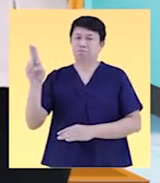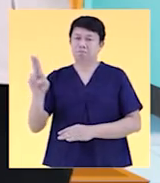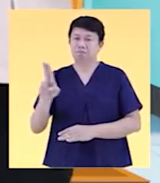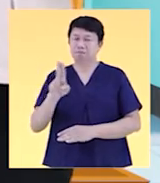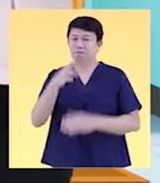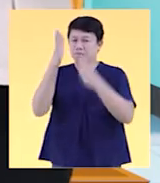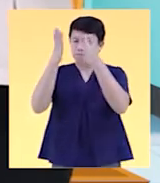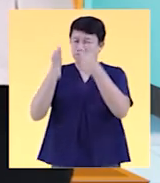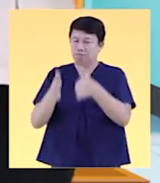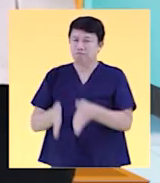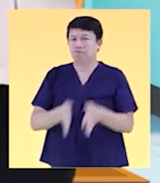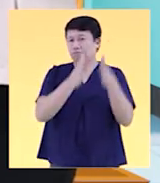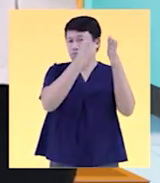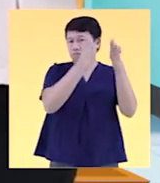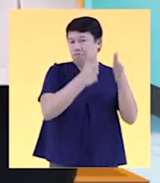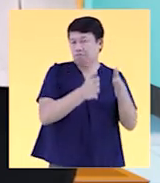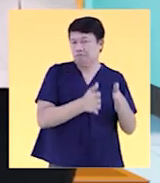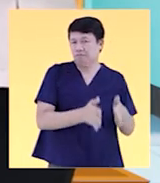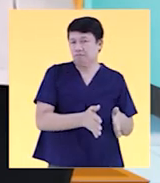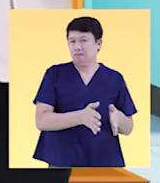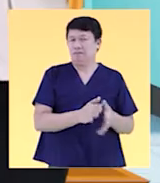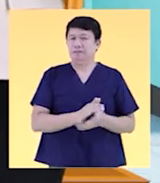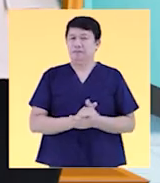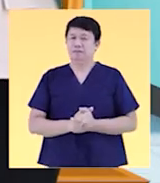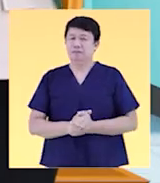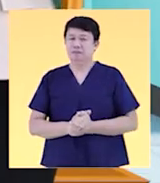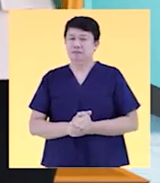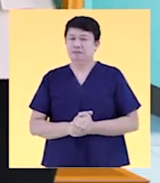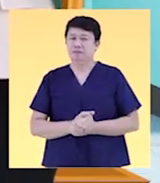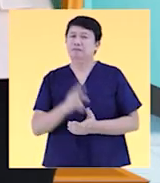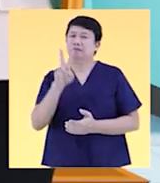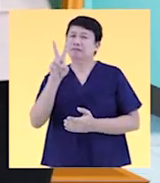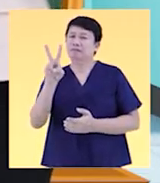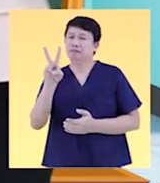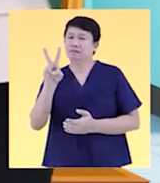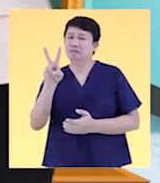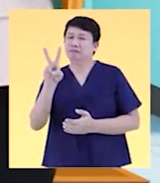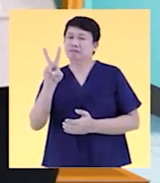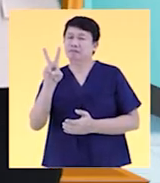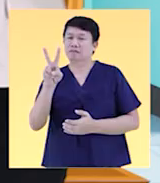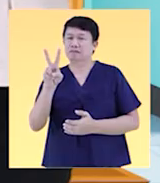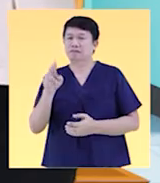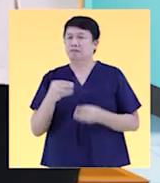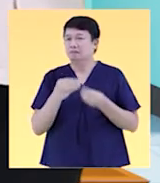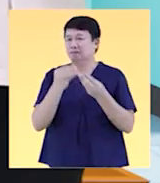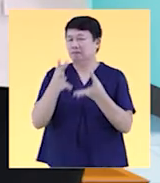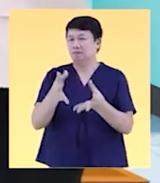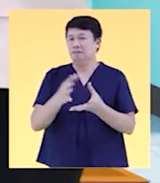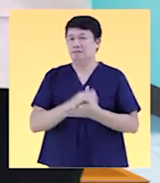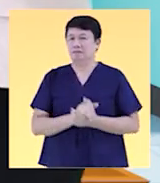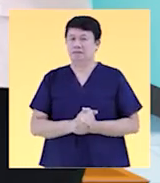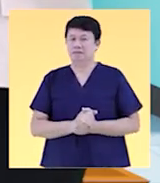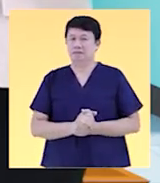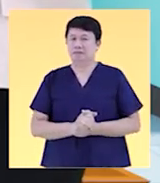Gagamitin natin ang column form o vertical form sa pag-add sa dalawang given.